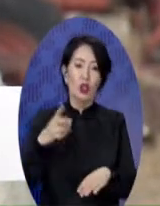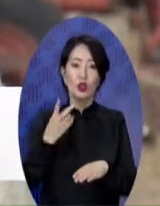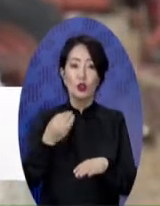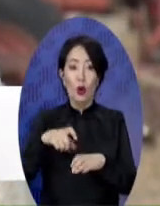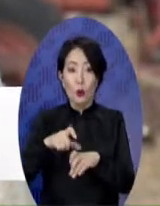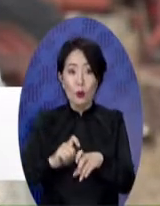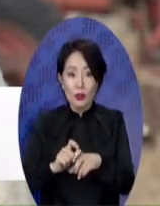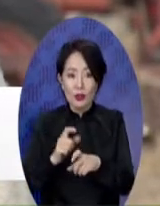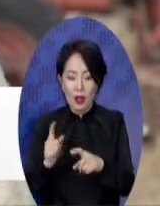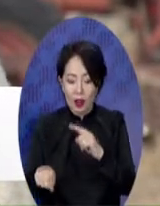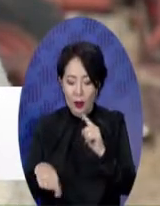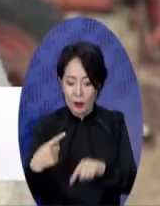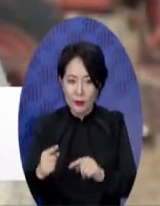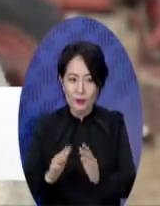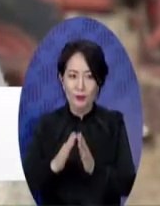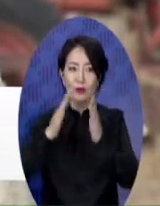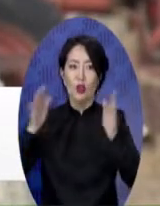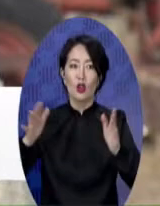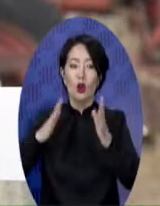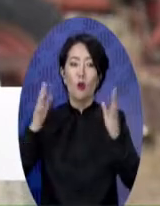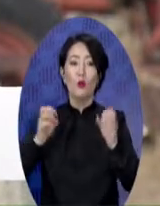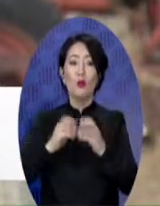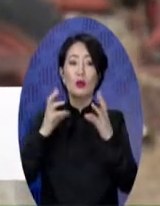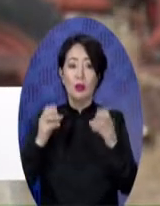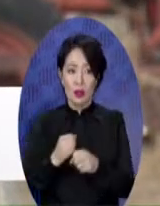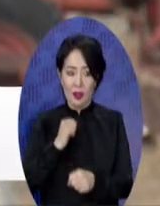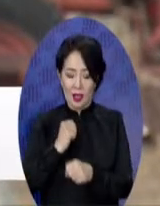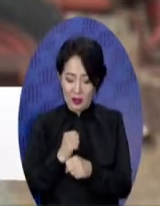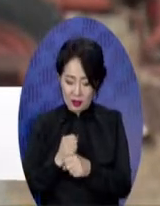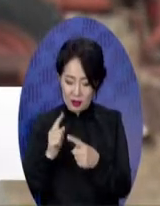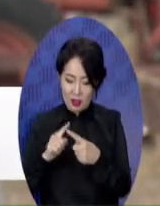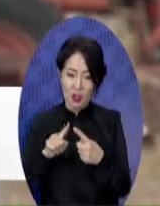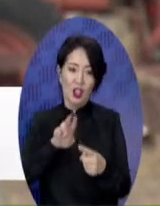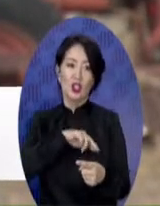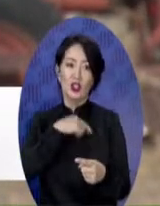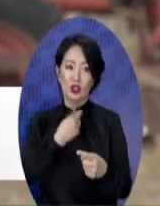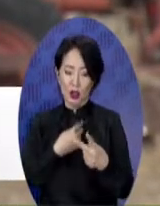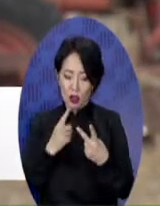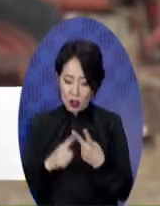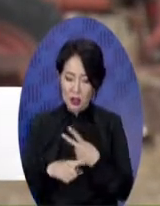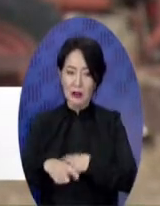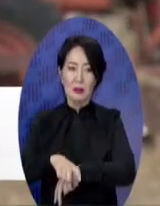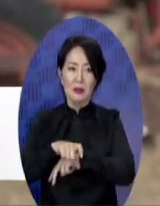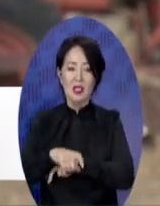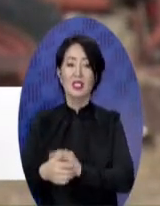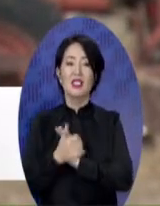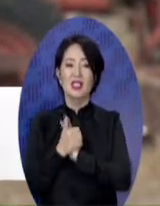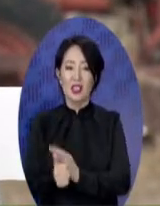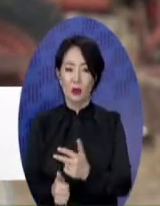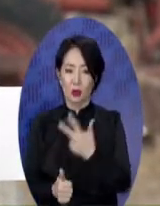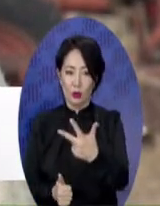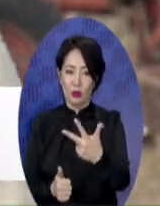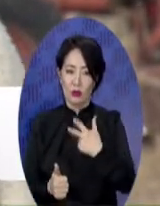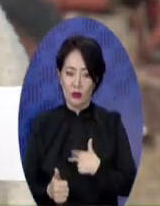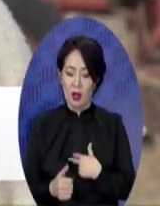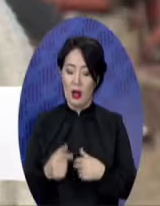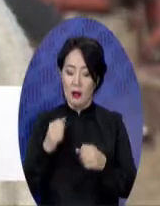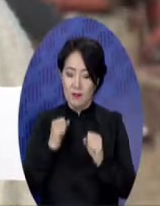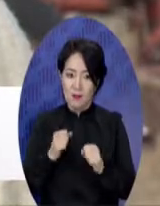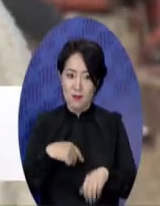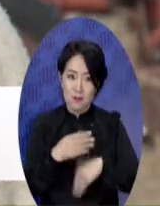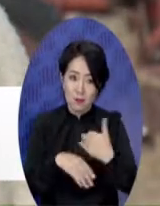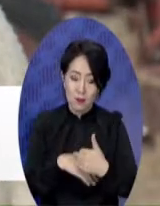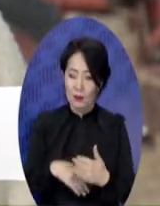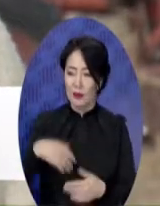хийсэн маш том бүтээл, эд зориг, мэдлэгийн чадвар гэдэг нь одоо энэ. Гадаадын тэр